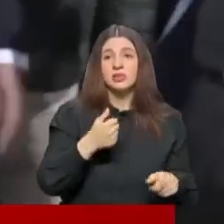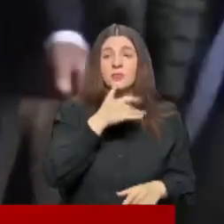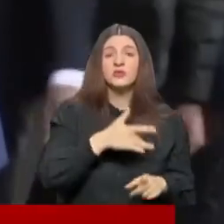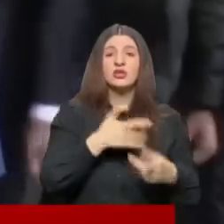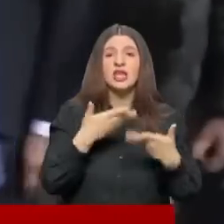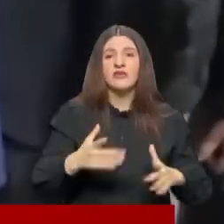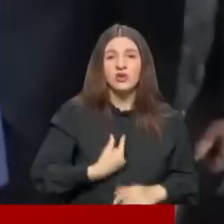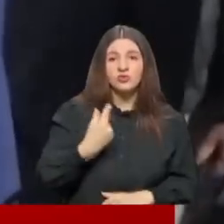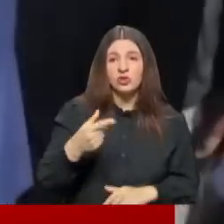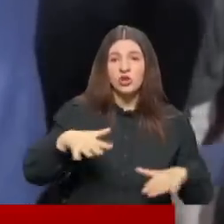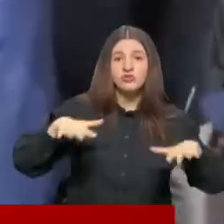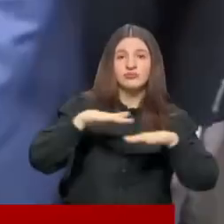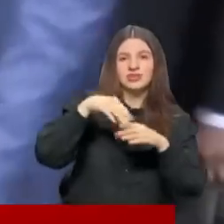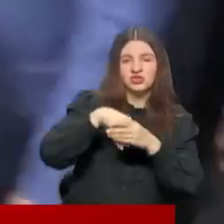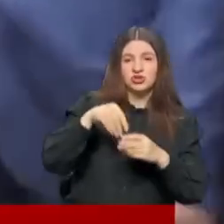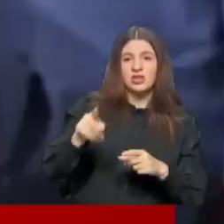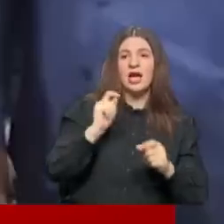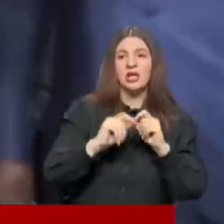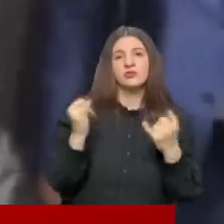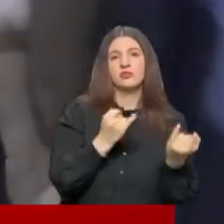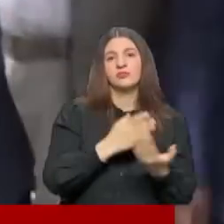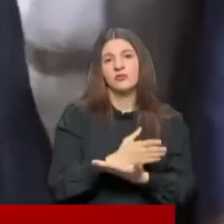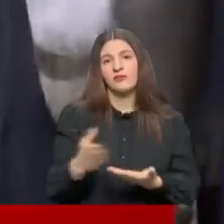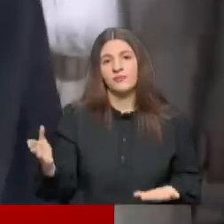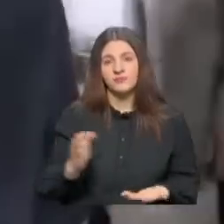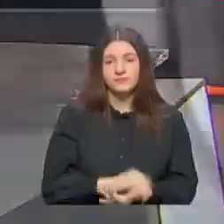Babacan'ın iflas uyarısının gölgesinde ekonomi tartışması sürüyor.